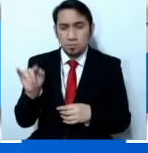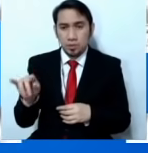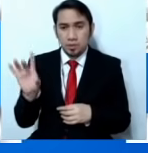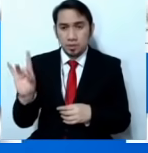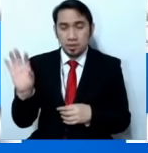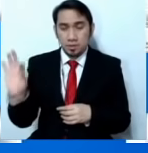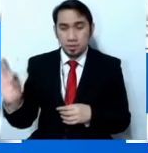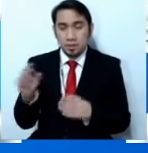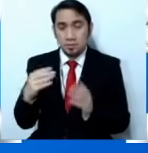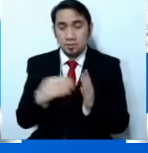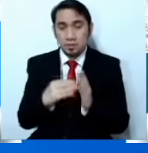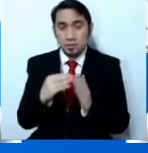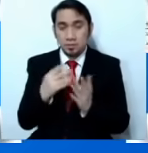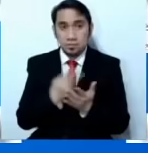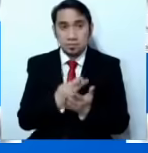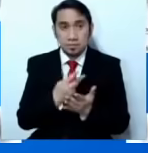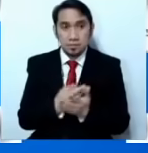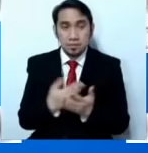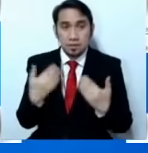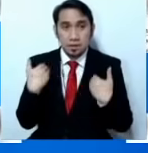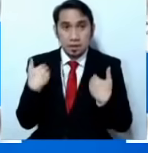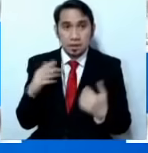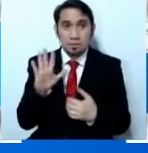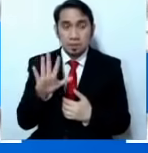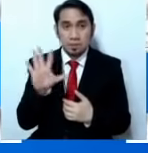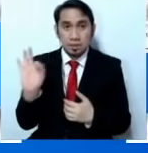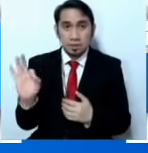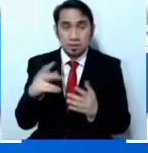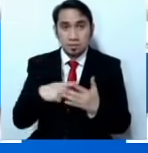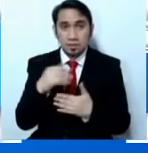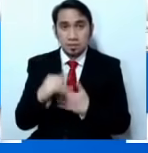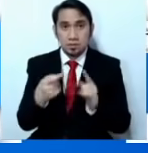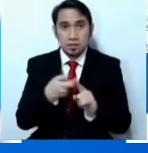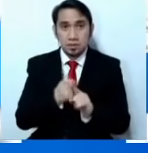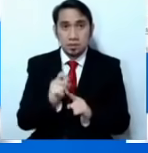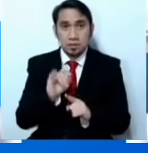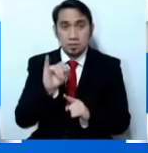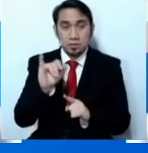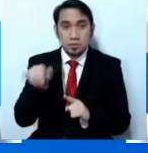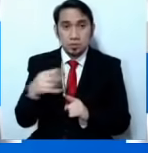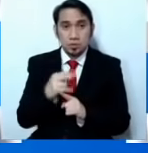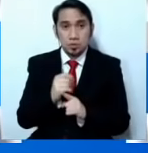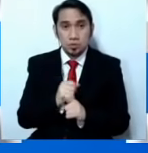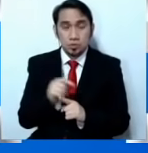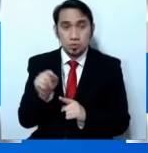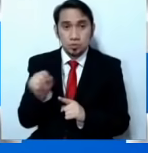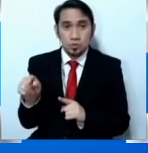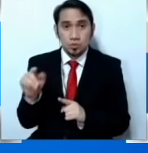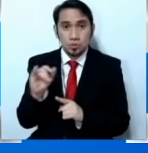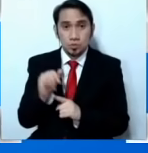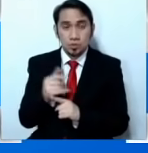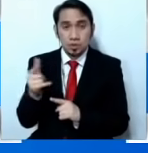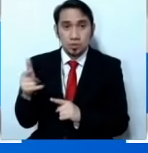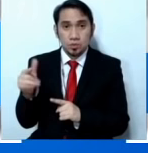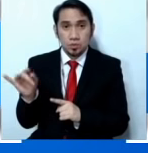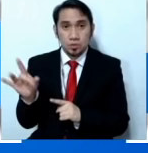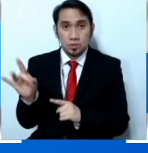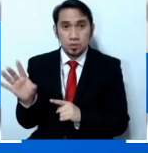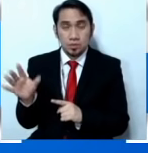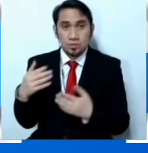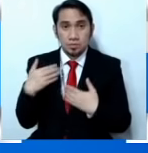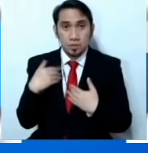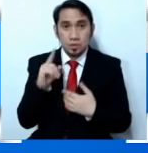Go, 59 projects daw ang nakuha mula June 2007 hanggang July 2018 na abot sa 1.74 billion